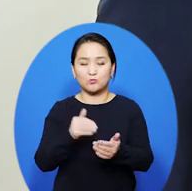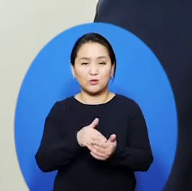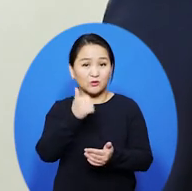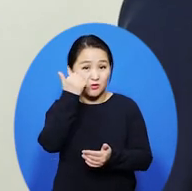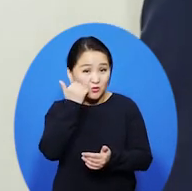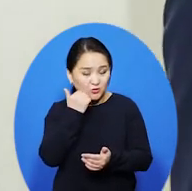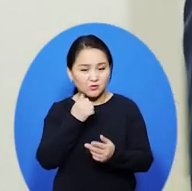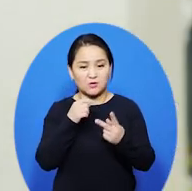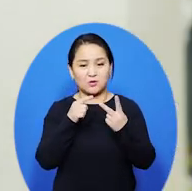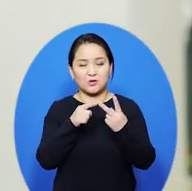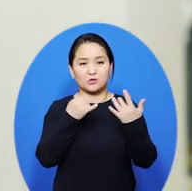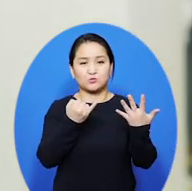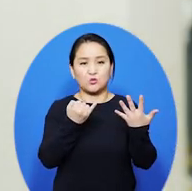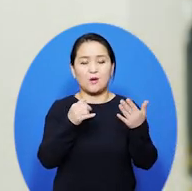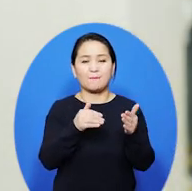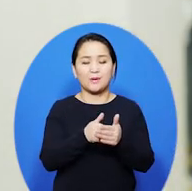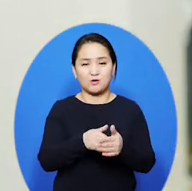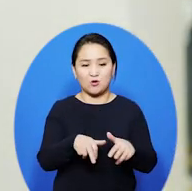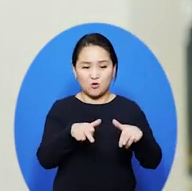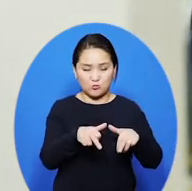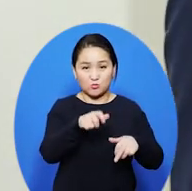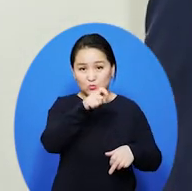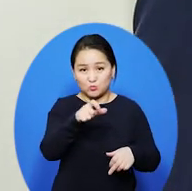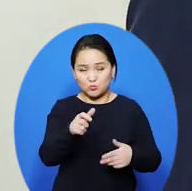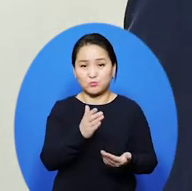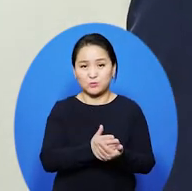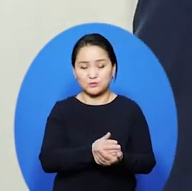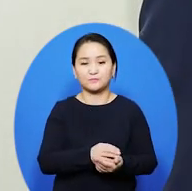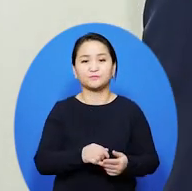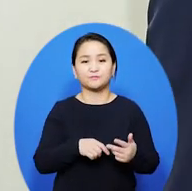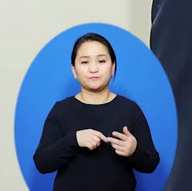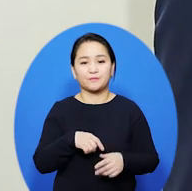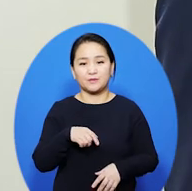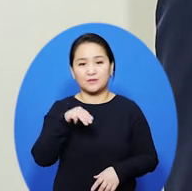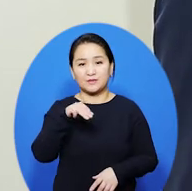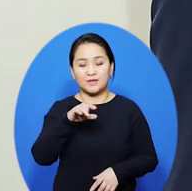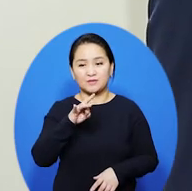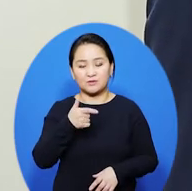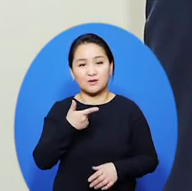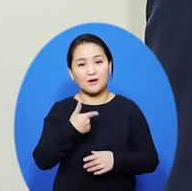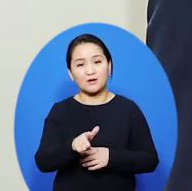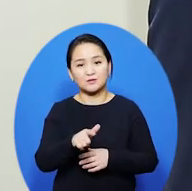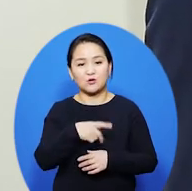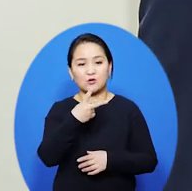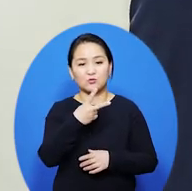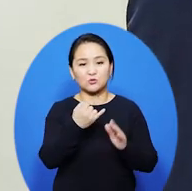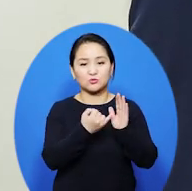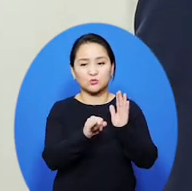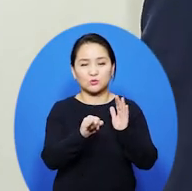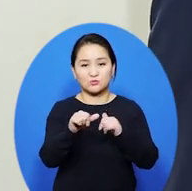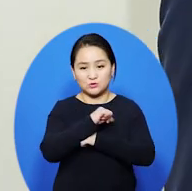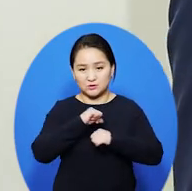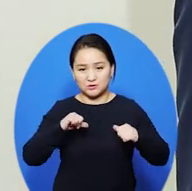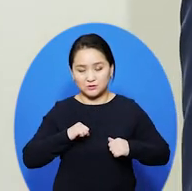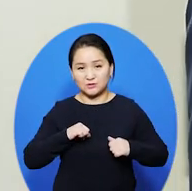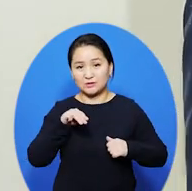ахмад. За нэг 6,000 гаруй хөгжлийн бэрхшээлтэй иргэн байдаг судалгаа гардаг. За манай халамжийн бол тэтгэрт бол одоо